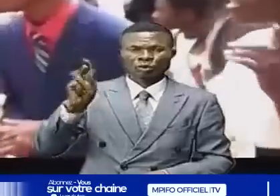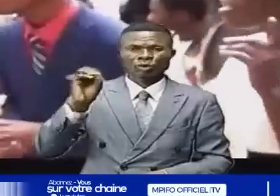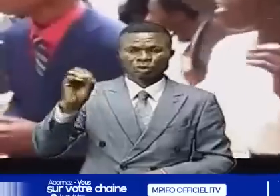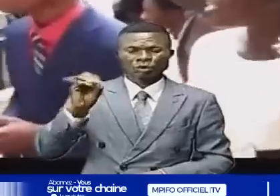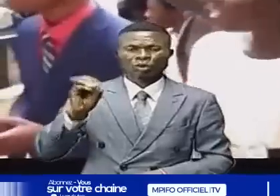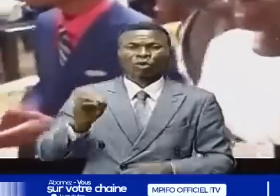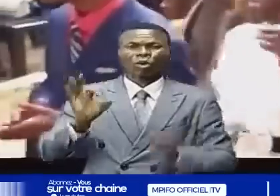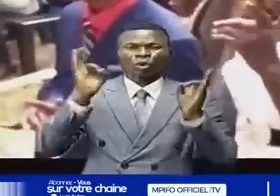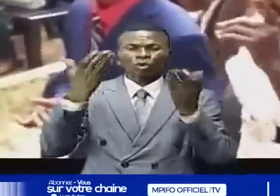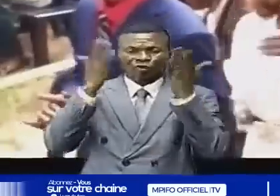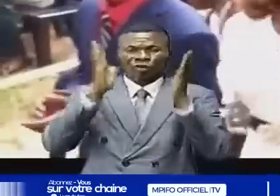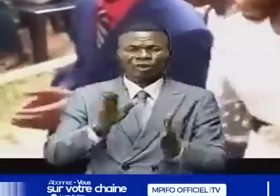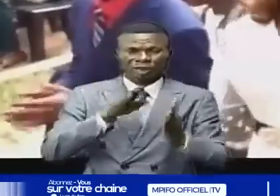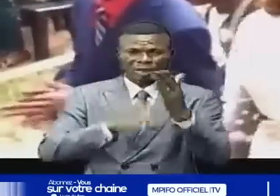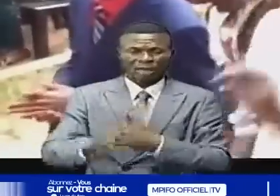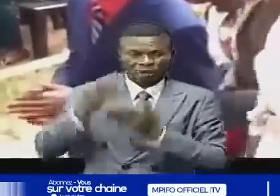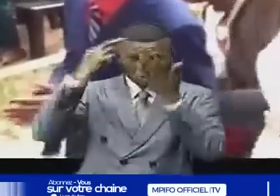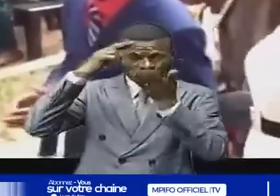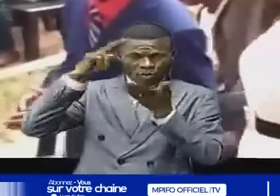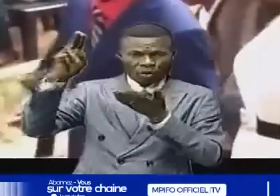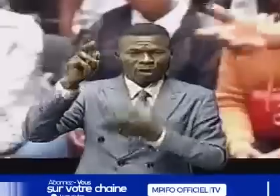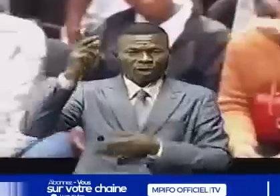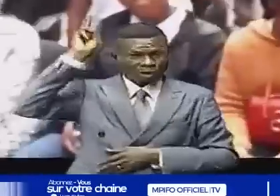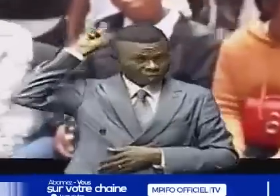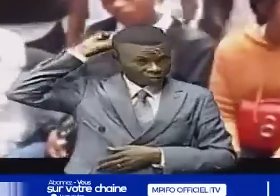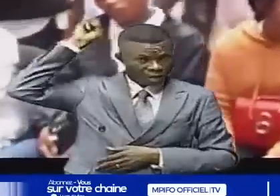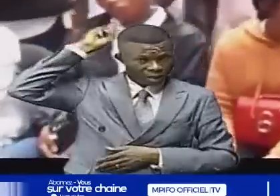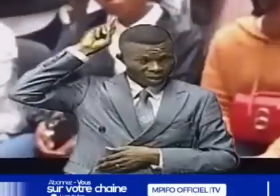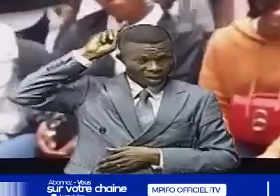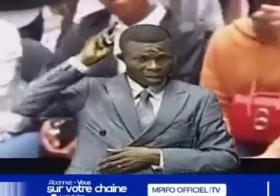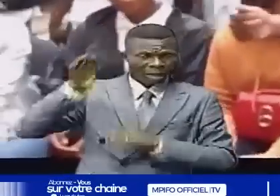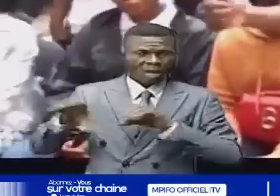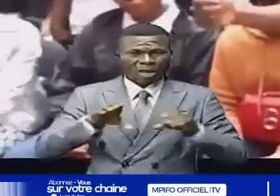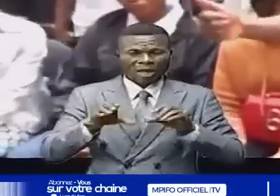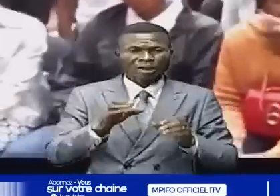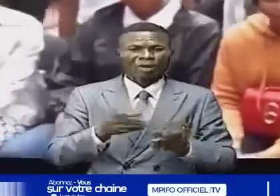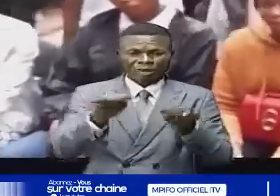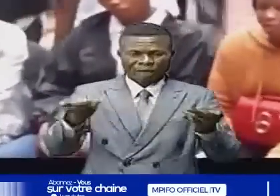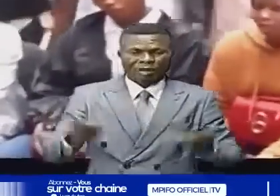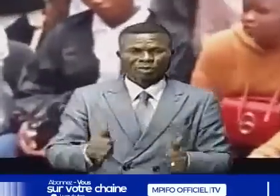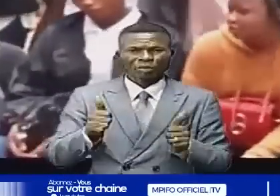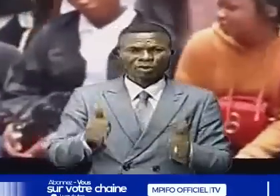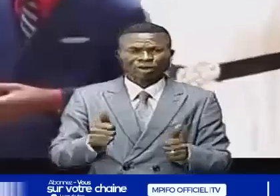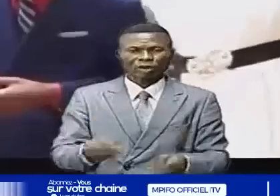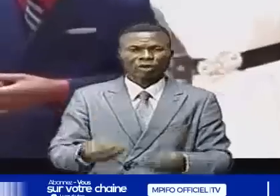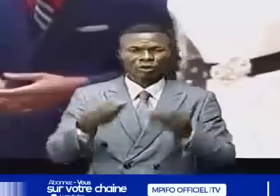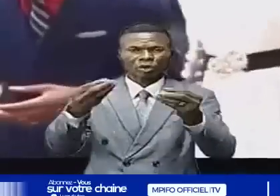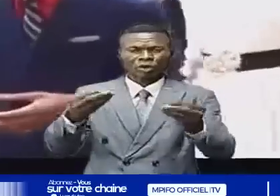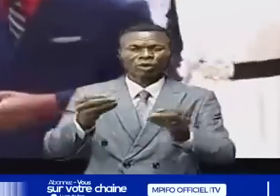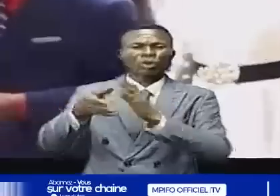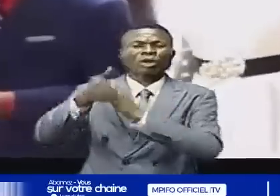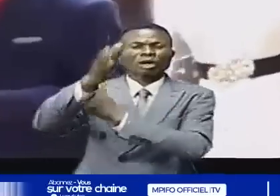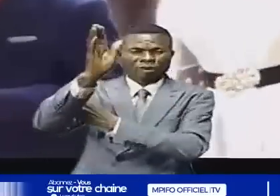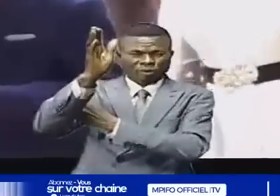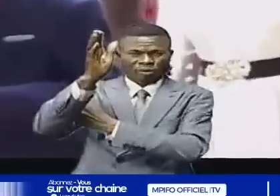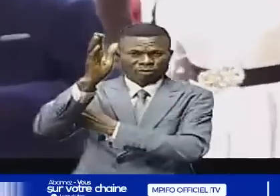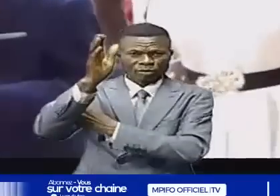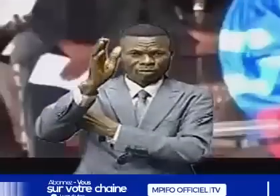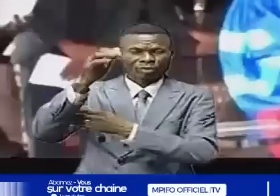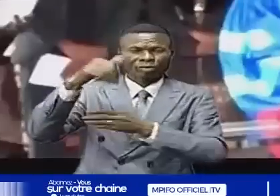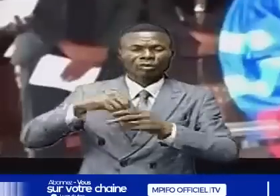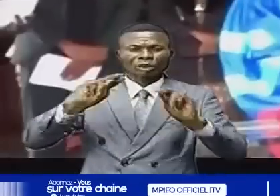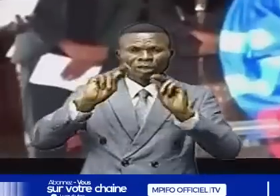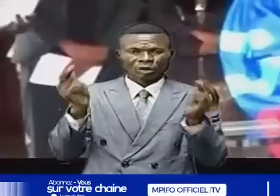de Kolwezi. Une cérémonie intégrative où une place de choix a été accordée à Dieu. Dans la